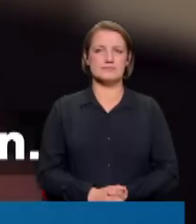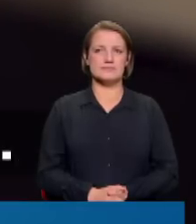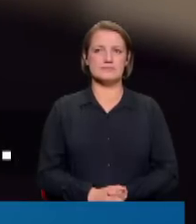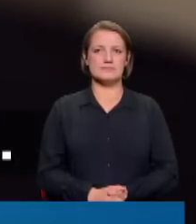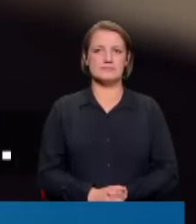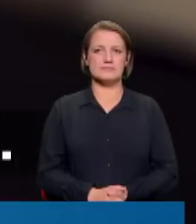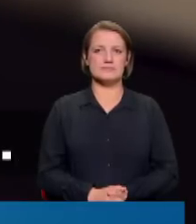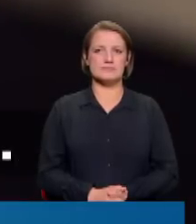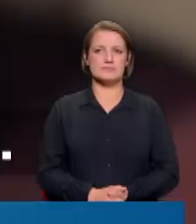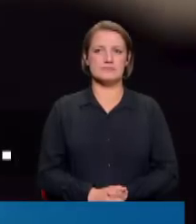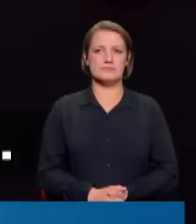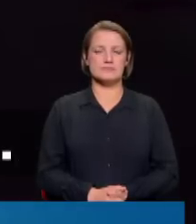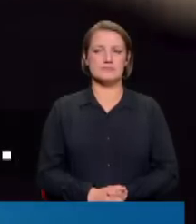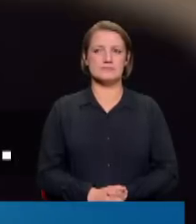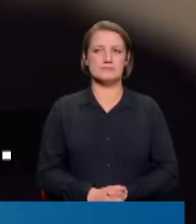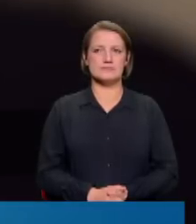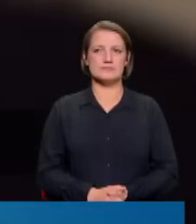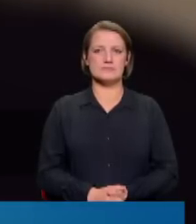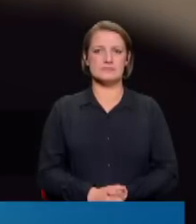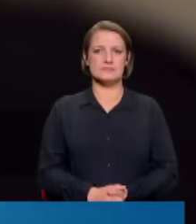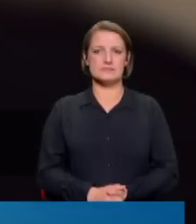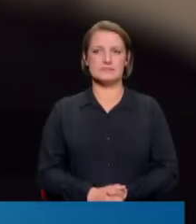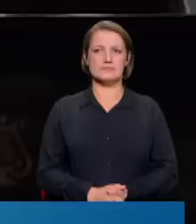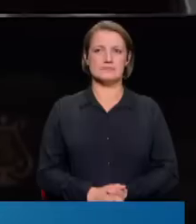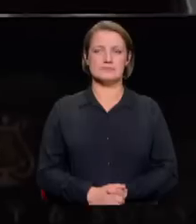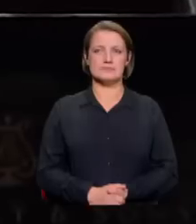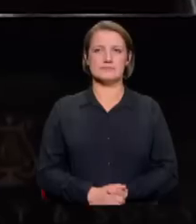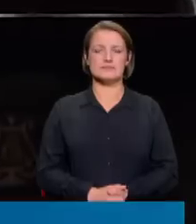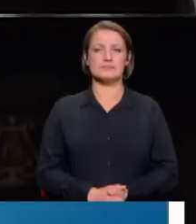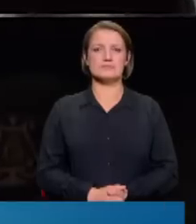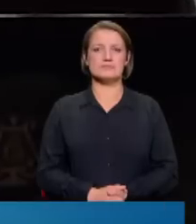gazze'nin plajında dondurma yiyecek ne güzel yıkmışım gaziyi mi